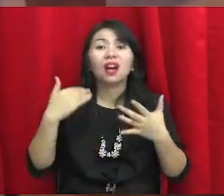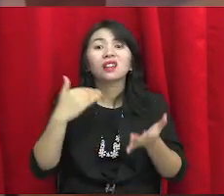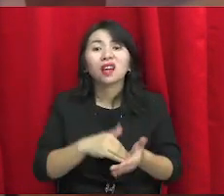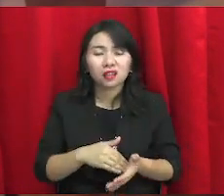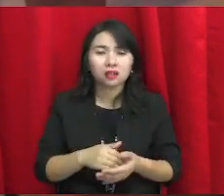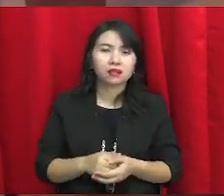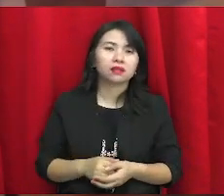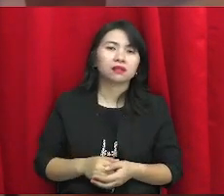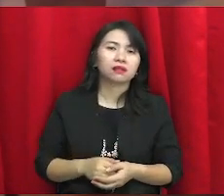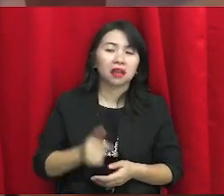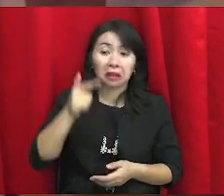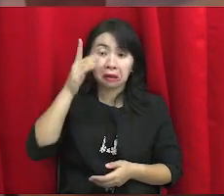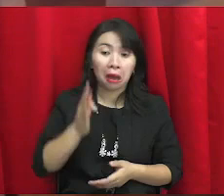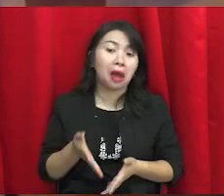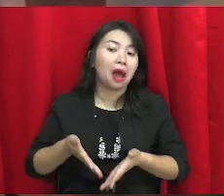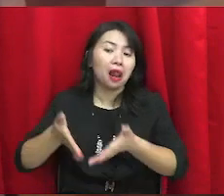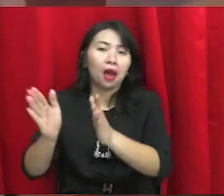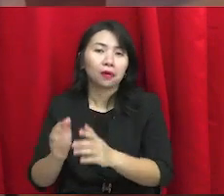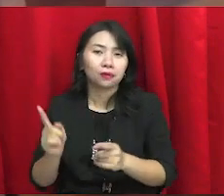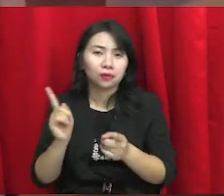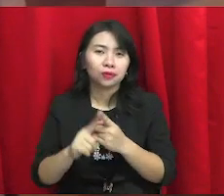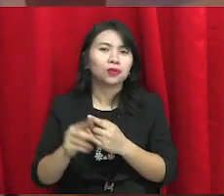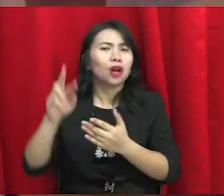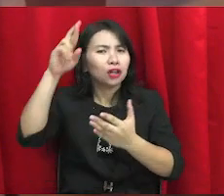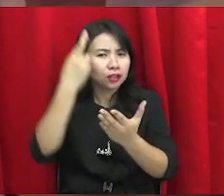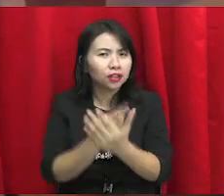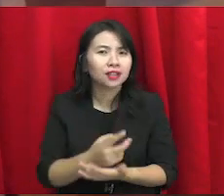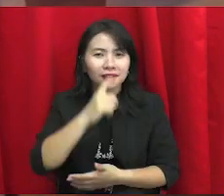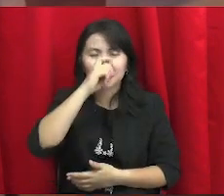I-mention ka na. Ay? Oh, dahil... Age reveal?